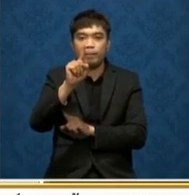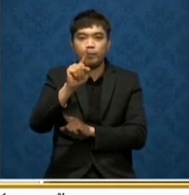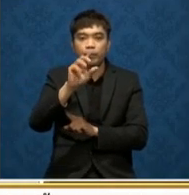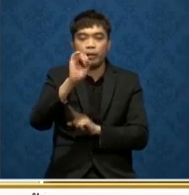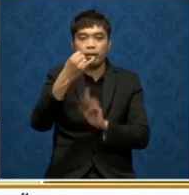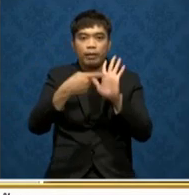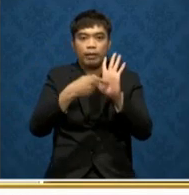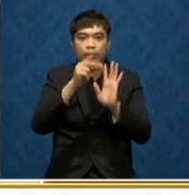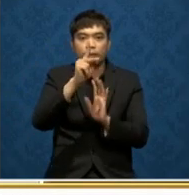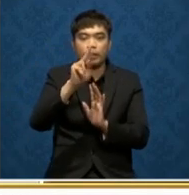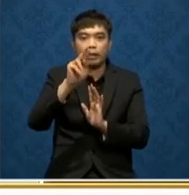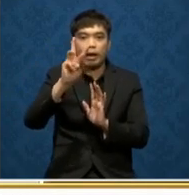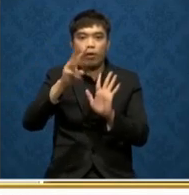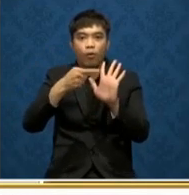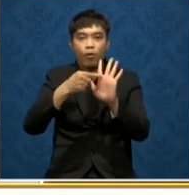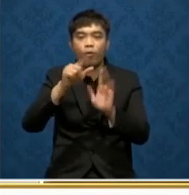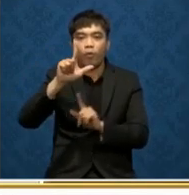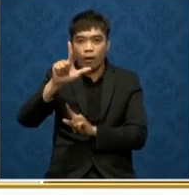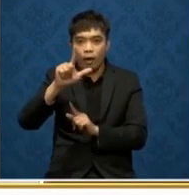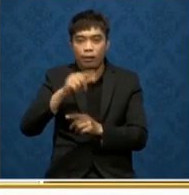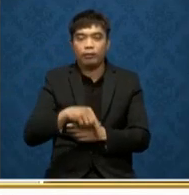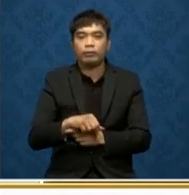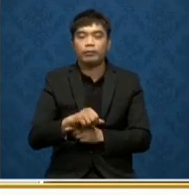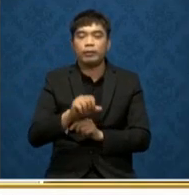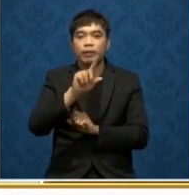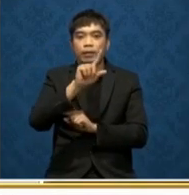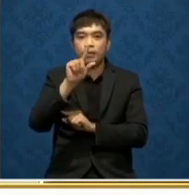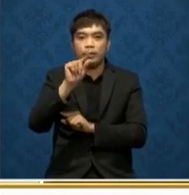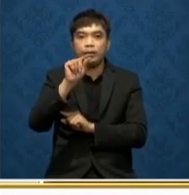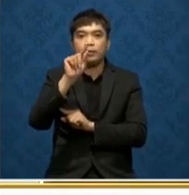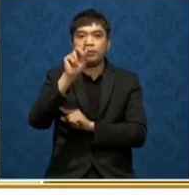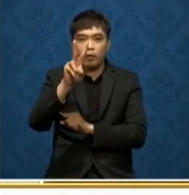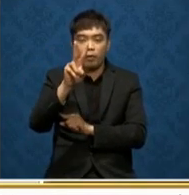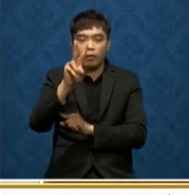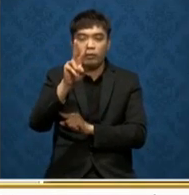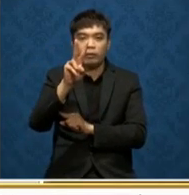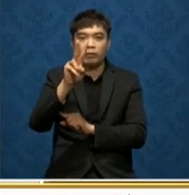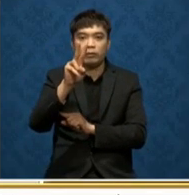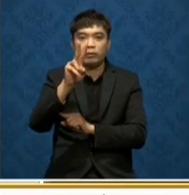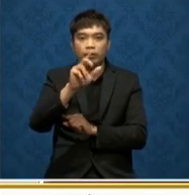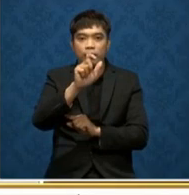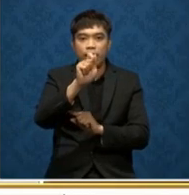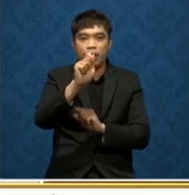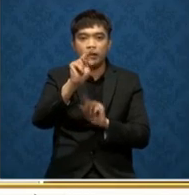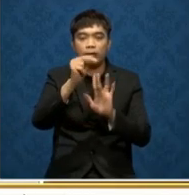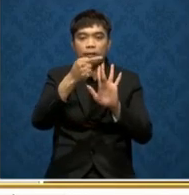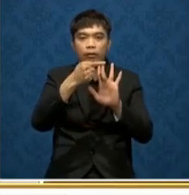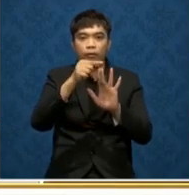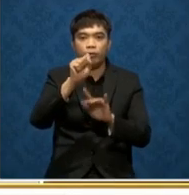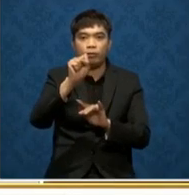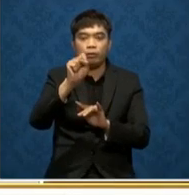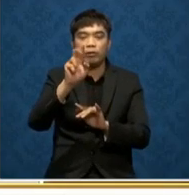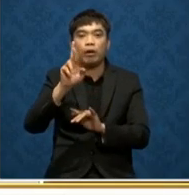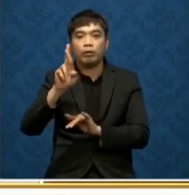จักรวาลชัยวิรัตนุกูล 22 นายอนุสรเอี่ยมสะอ